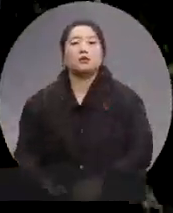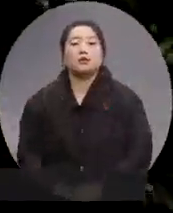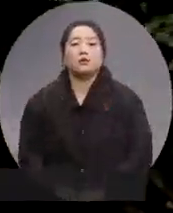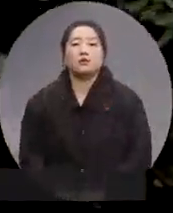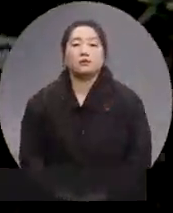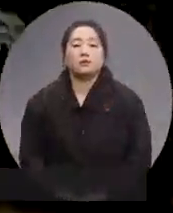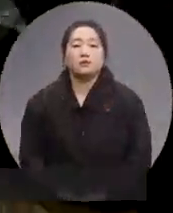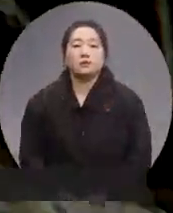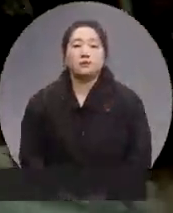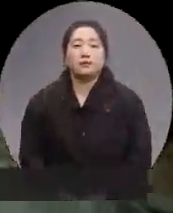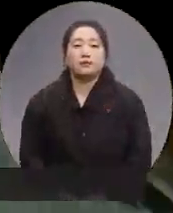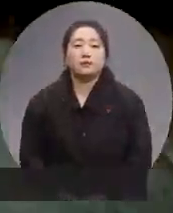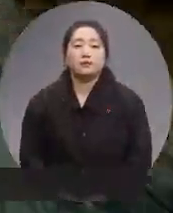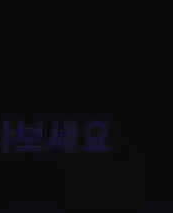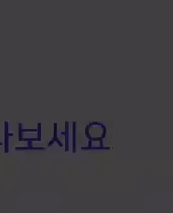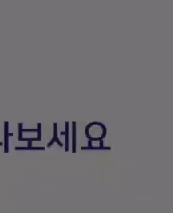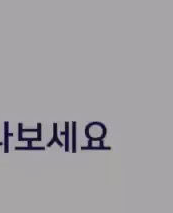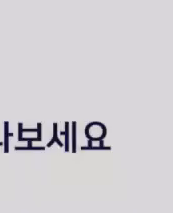MBC 뉴스 이승준입니다